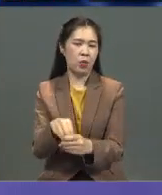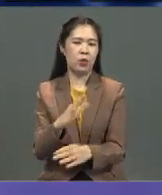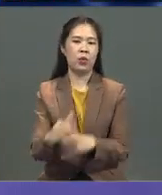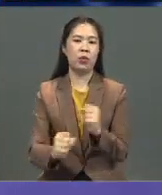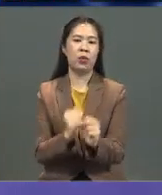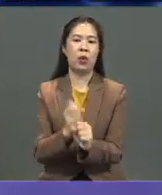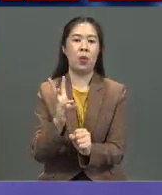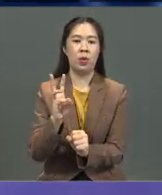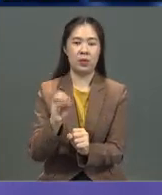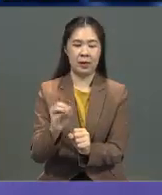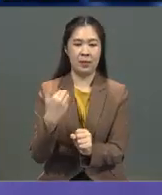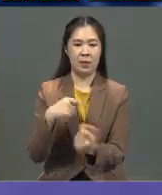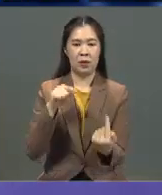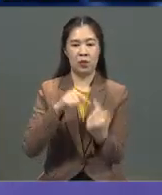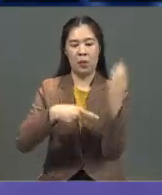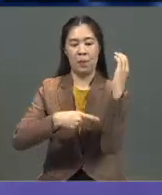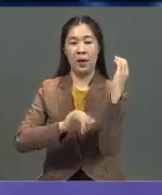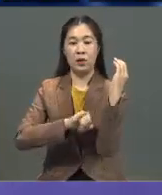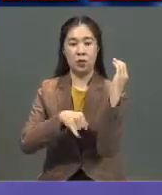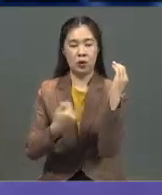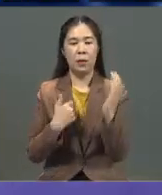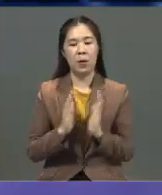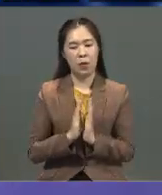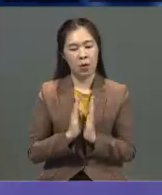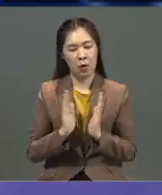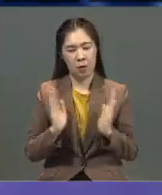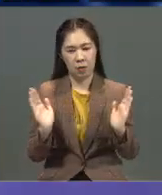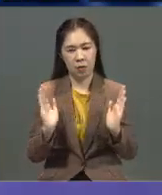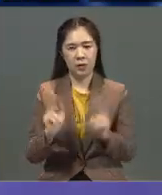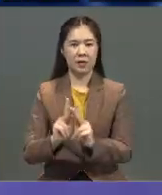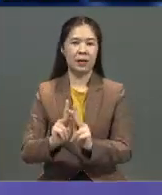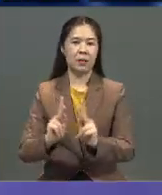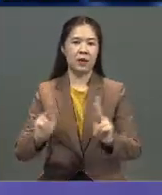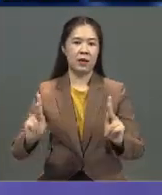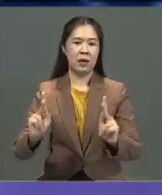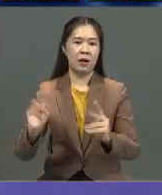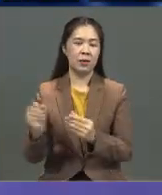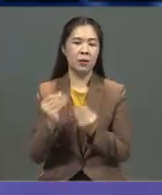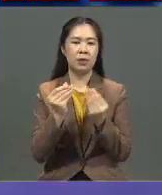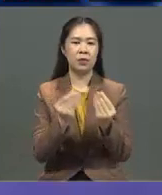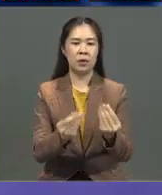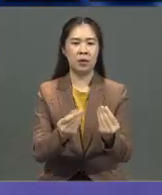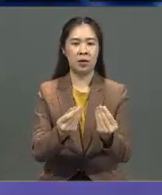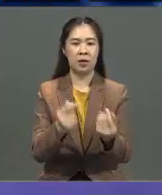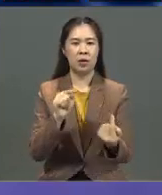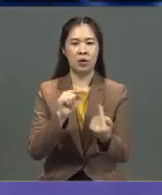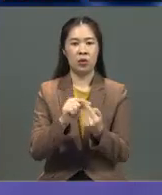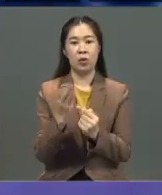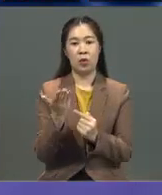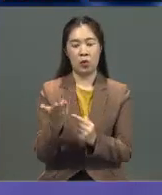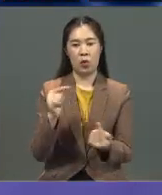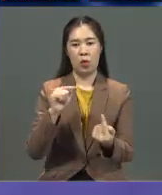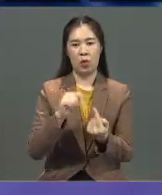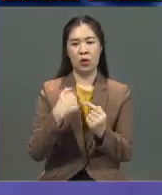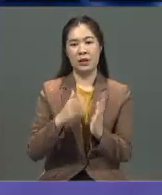วอำเภอทับสะแกจังหวัดประจวบคีรีขันธ์ขอบคุณคณะกรรมการสิทธิมนุษยชนที่คืนศักดิ์ศรีแล้วก็ปิดตำนานแพะรับบาป